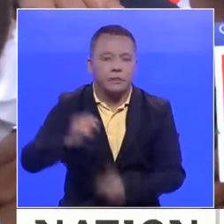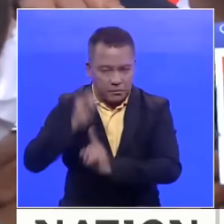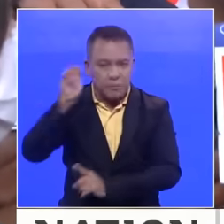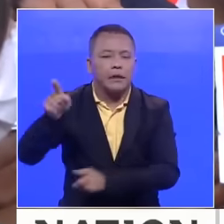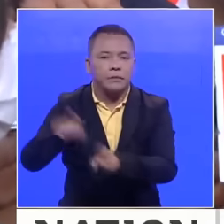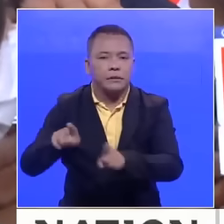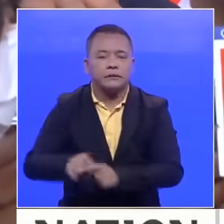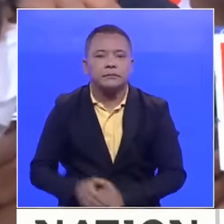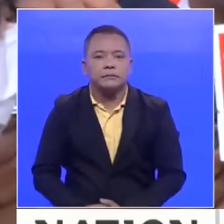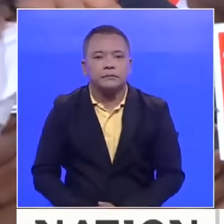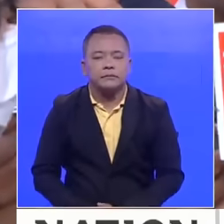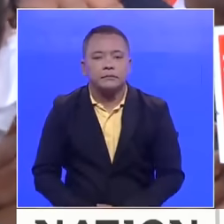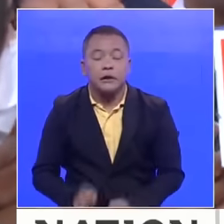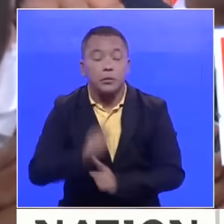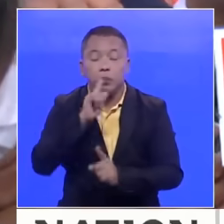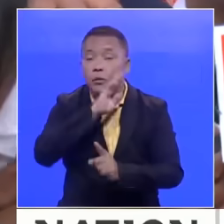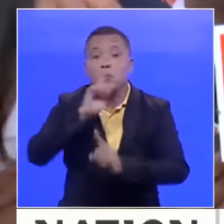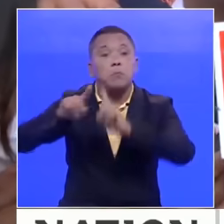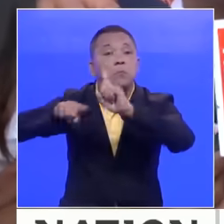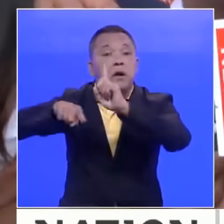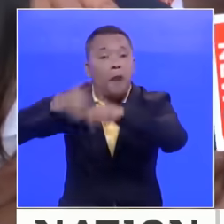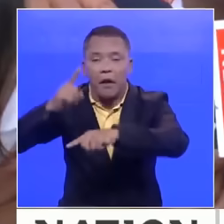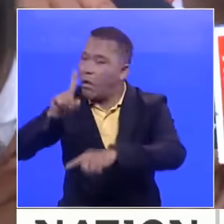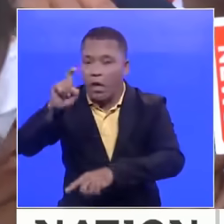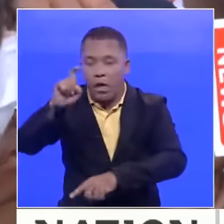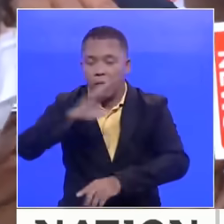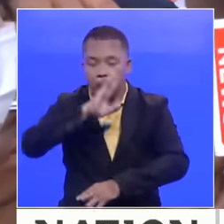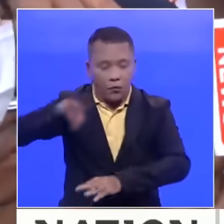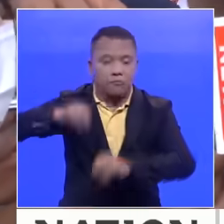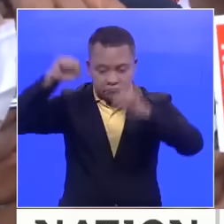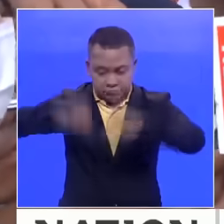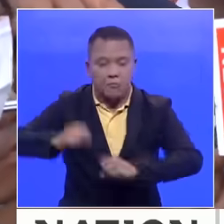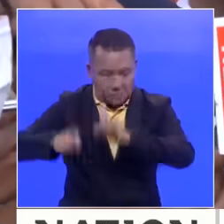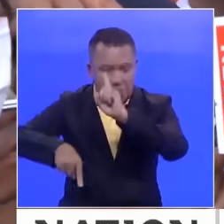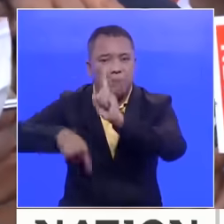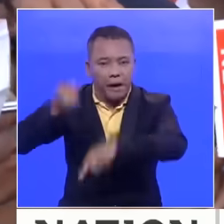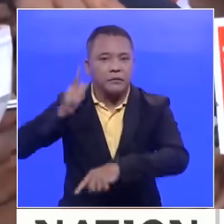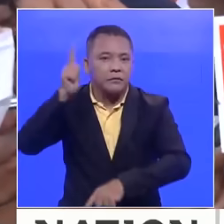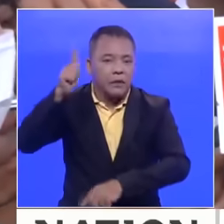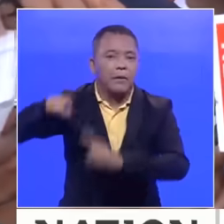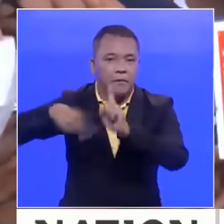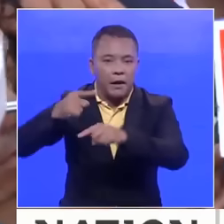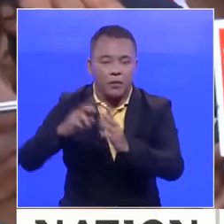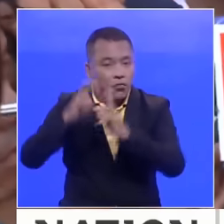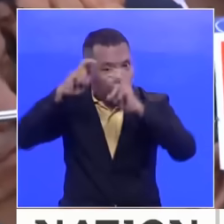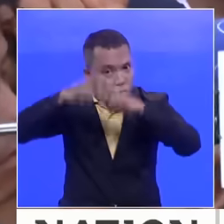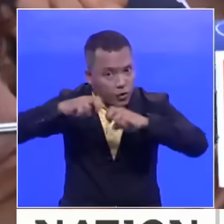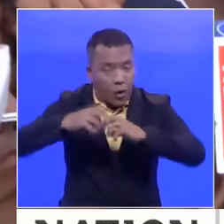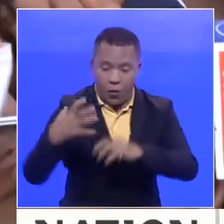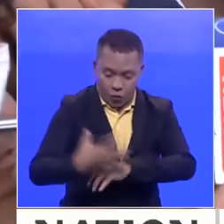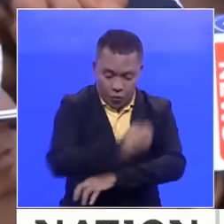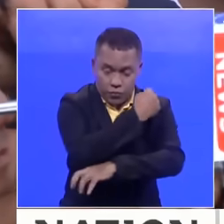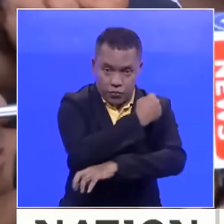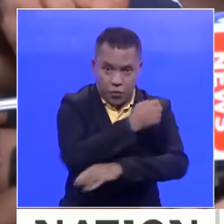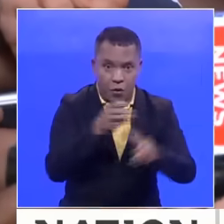เออคือแต่ถ้าไม่ไปเนี่ยหักทุกธงเลยอ่ะนะแต่ตอนนี้ทุกคนฟันว่าไปแน่ครับทีนี้ในมุมของการวิเคราะห์ในทางการเมืองทีม